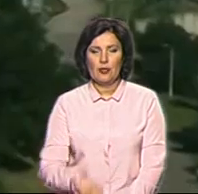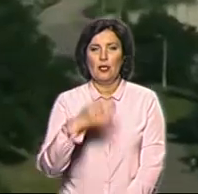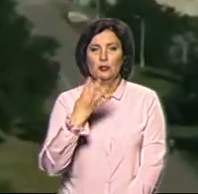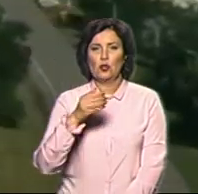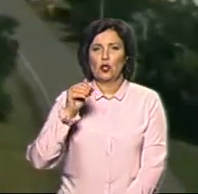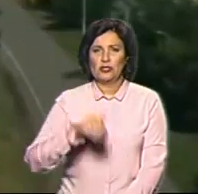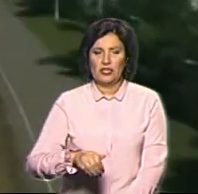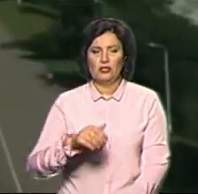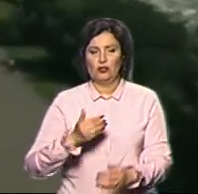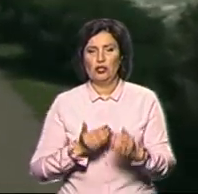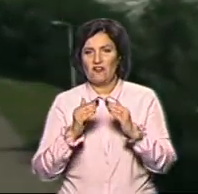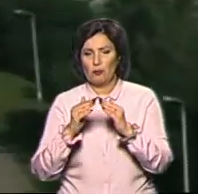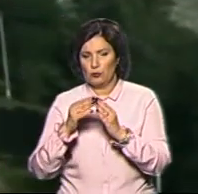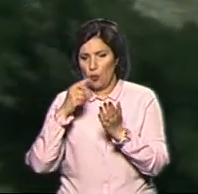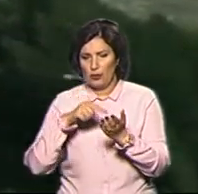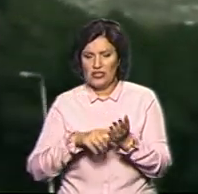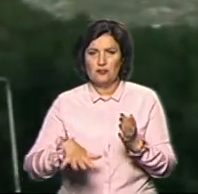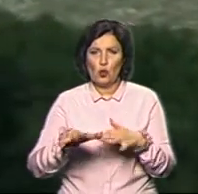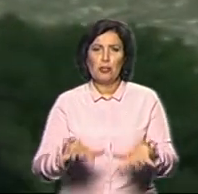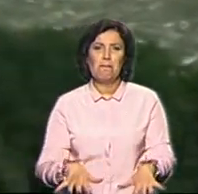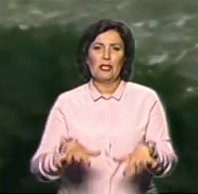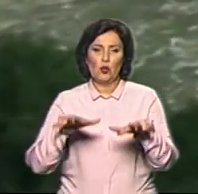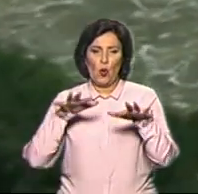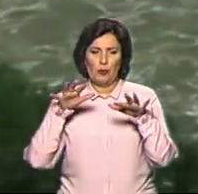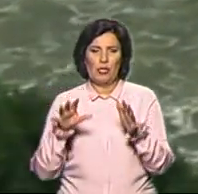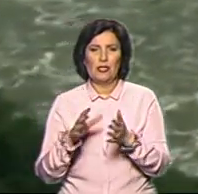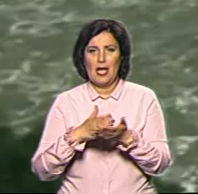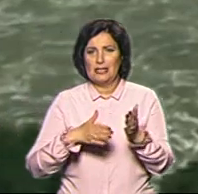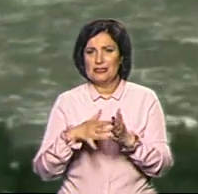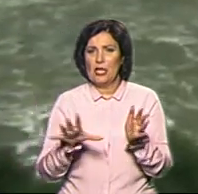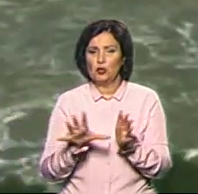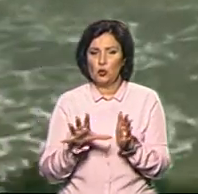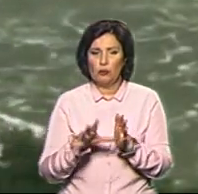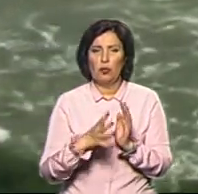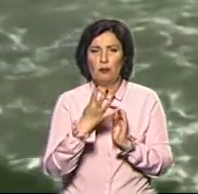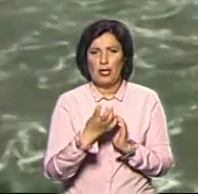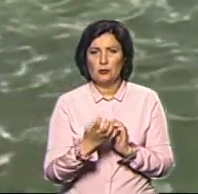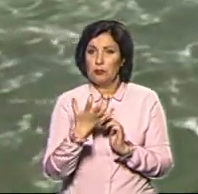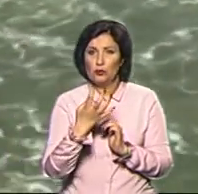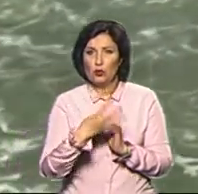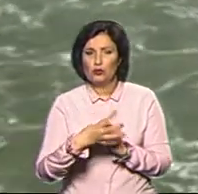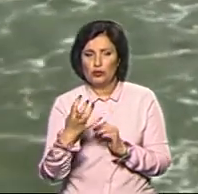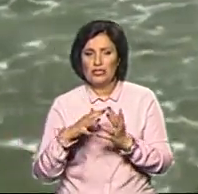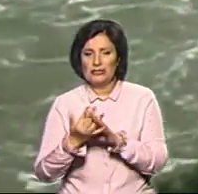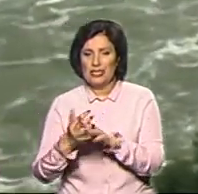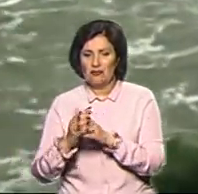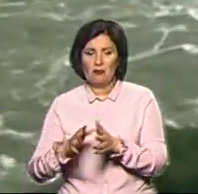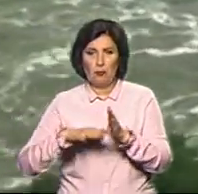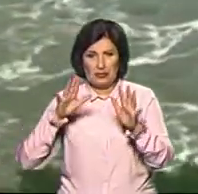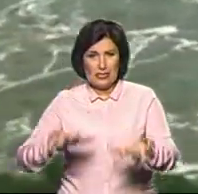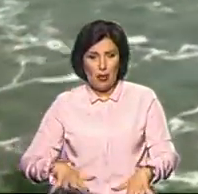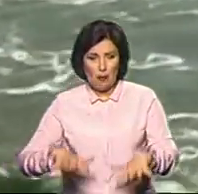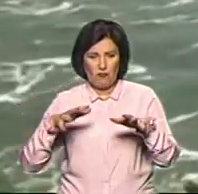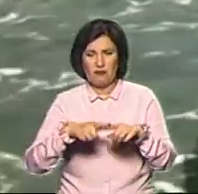40 тисяч житлових будинків опинилося в зоні підтоплення. Знеструмлено 544 населених пунктів. Після повені, що впродовж